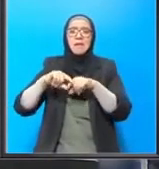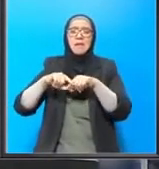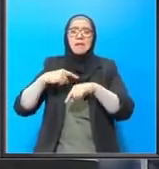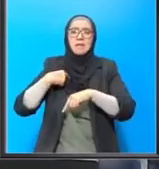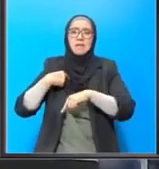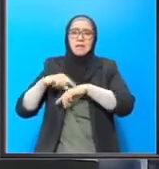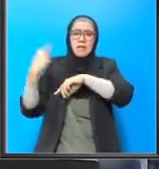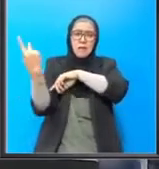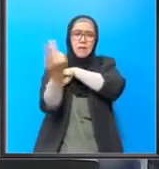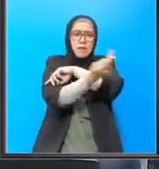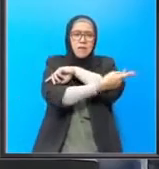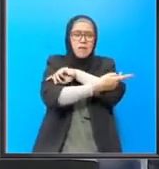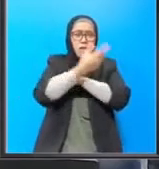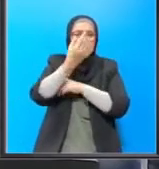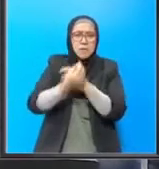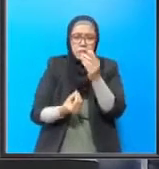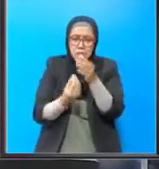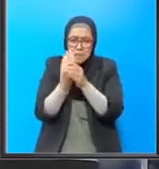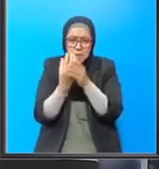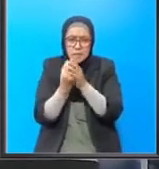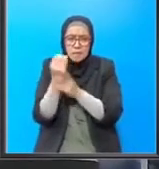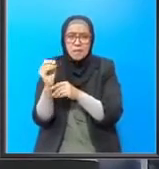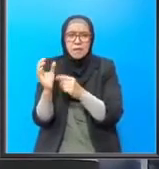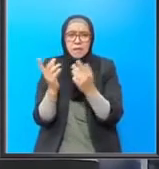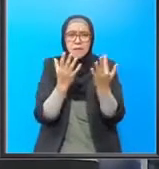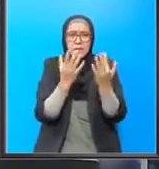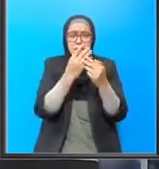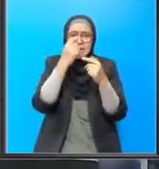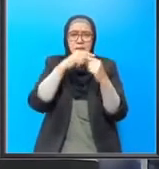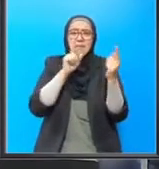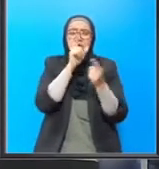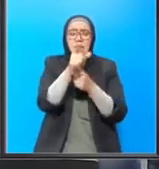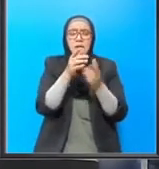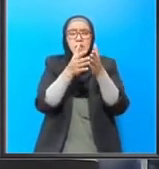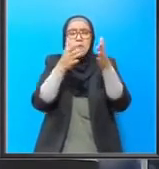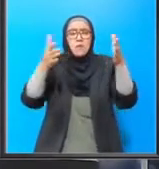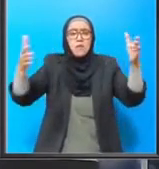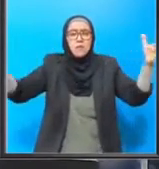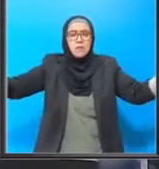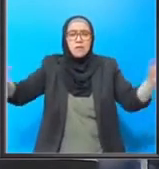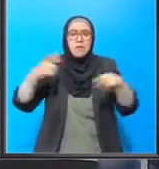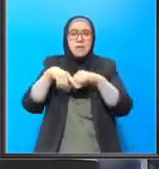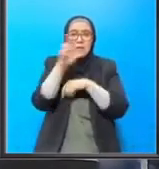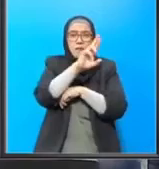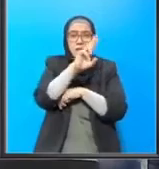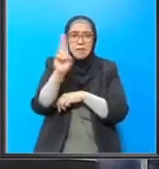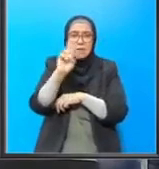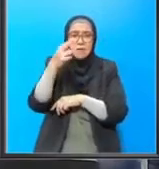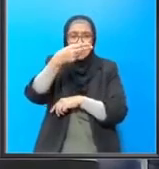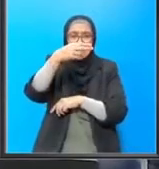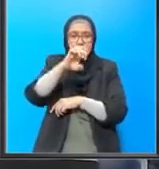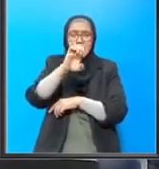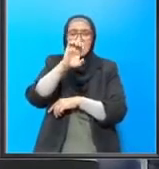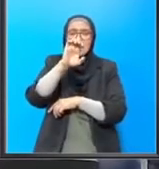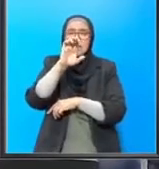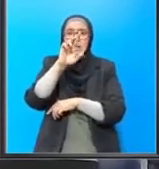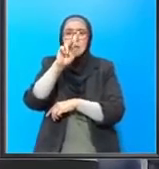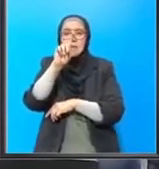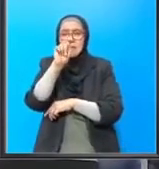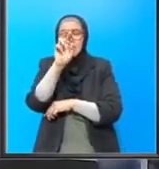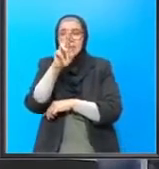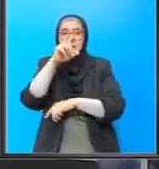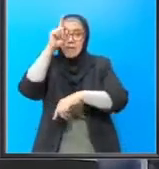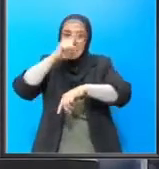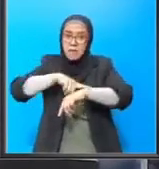luas yang menjangkau lebih ribuan hektar lahan Hai Azam waktu musim